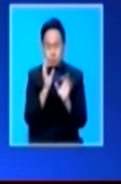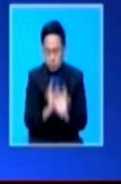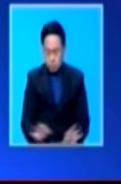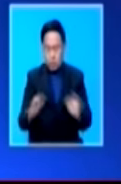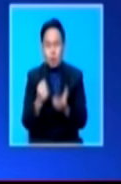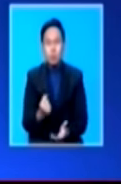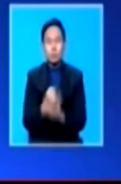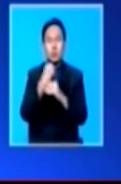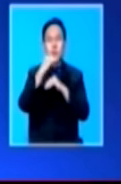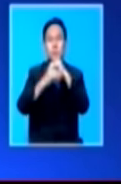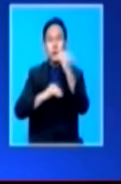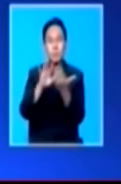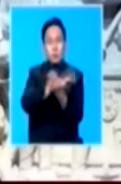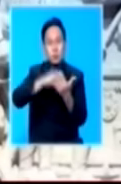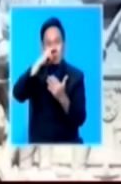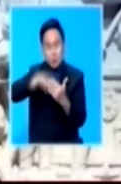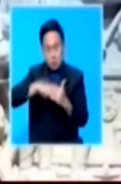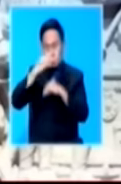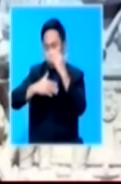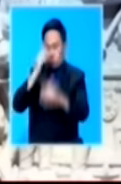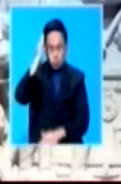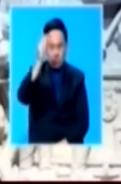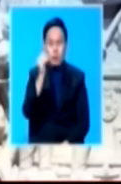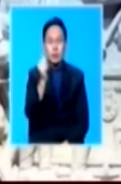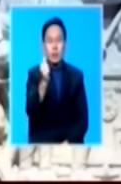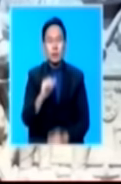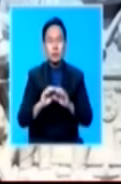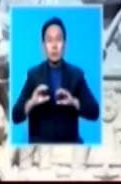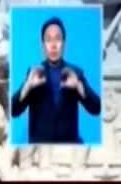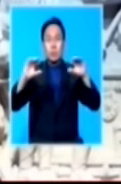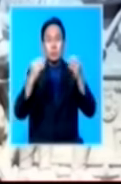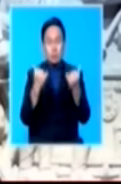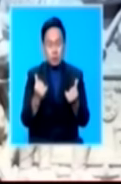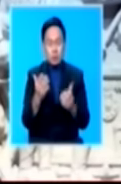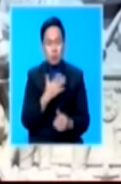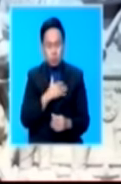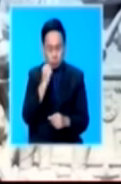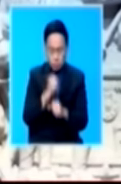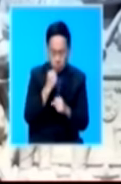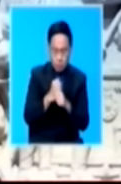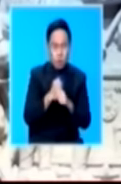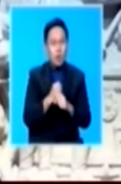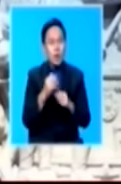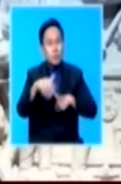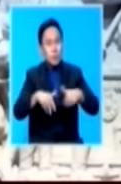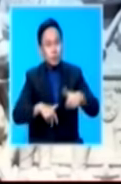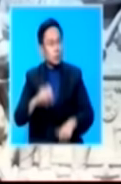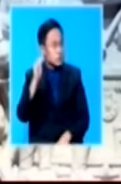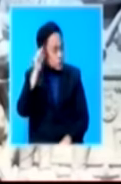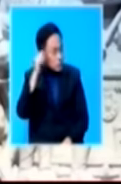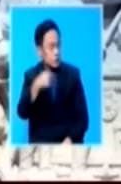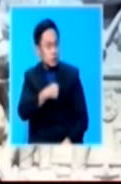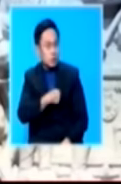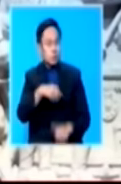ความสำเร็จของเราในอนาคตนะครับในส่วนของรัฐนั้นข้าราชการก็จำเป็นต้องสร้างความไม่เชื่อใจกับประชาชนให้ได้นะครับอย่าเข้าต่อว่า